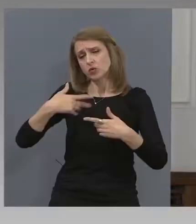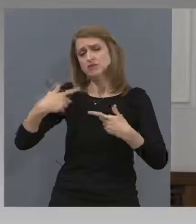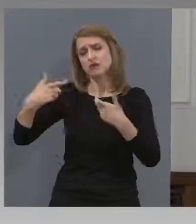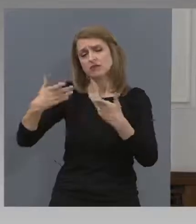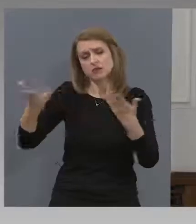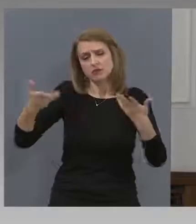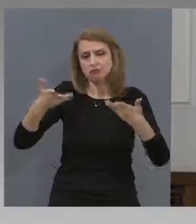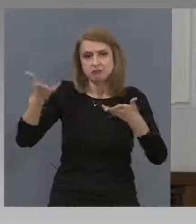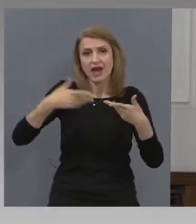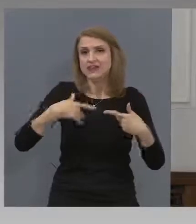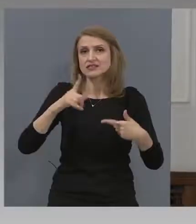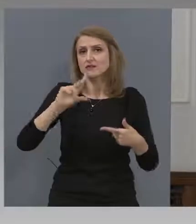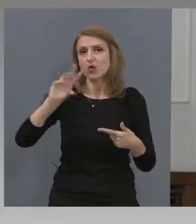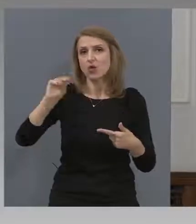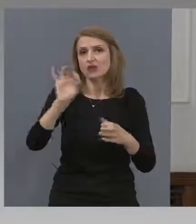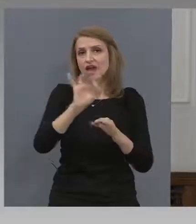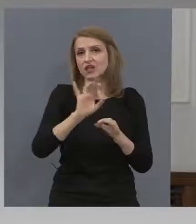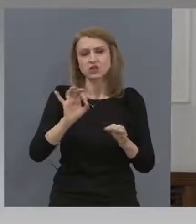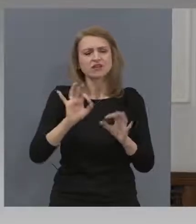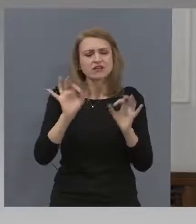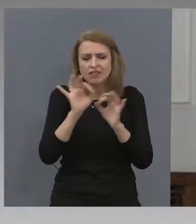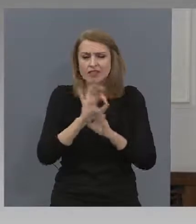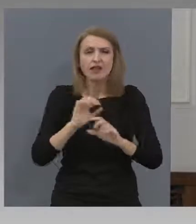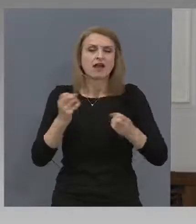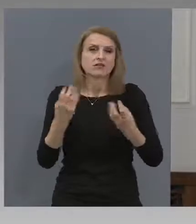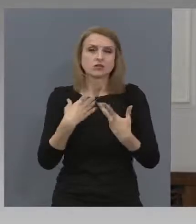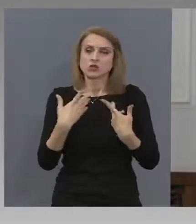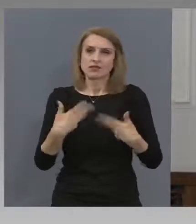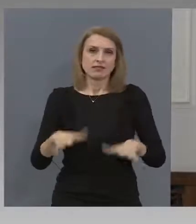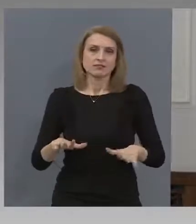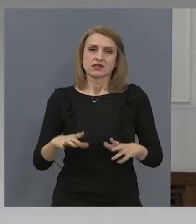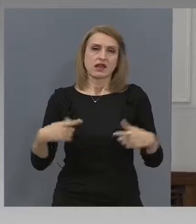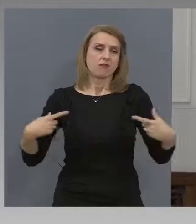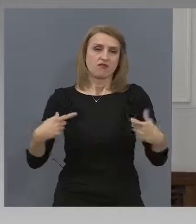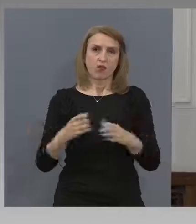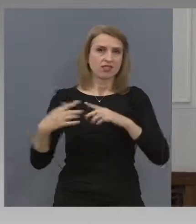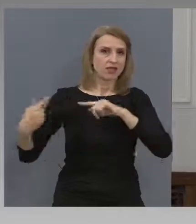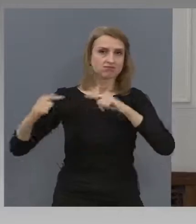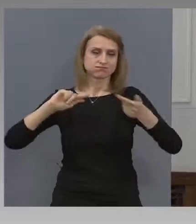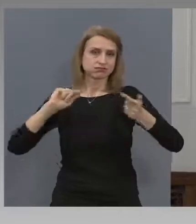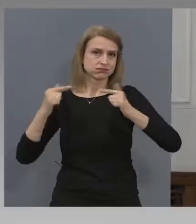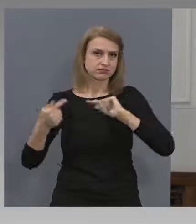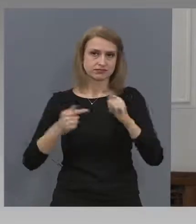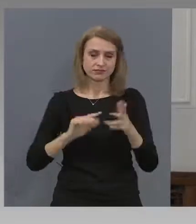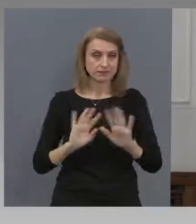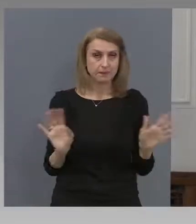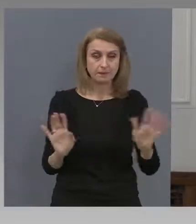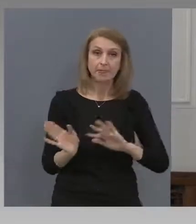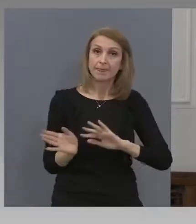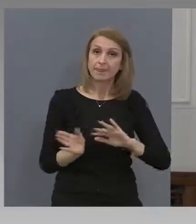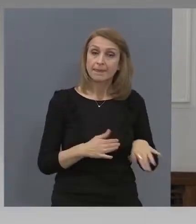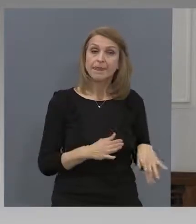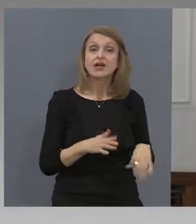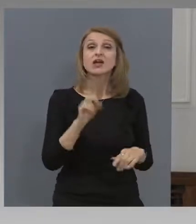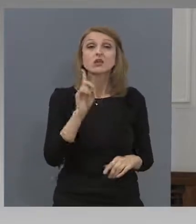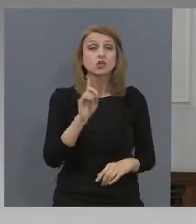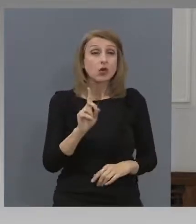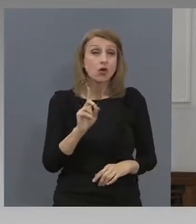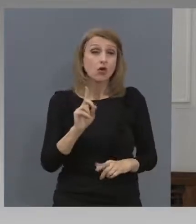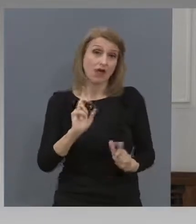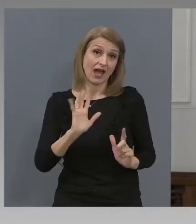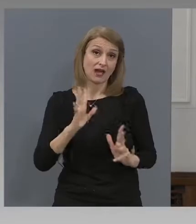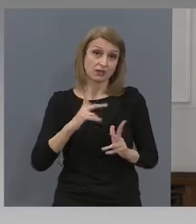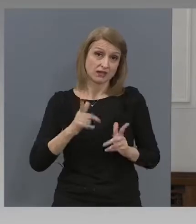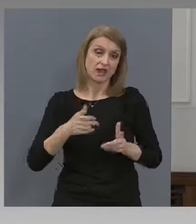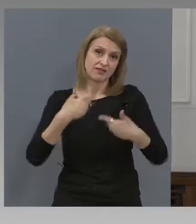нищо. В никакъв случай става въпрос. Но ако трябва, между другото, да определя ситуацията, в която сме